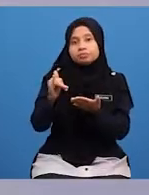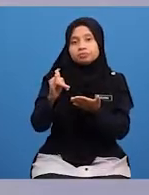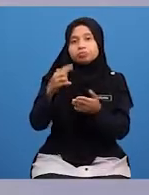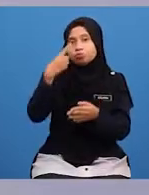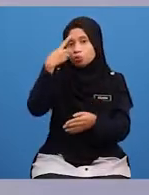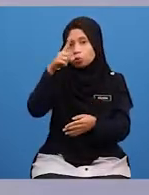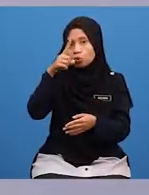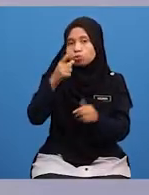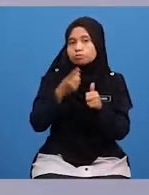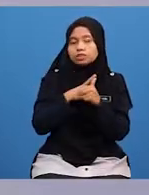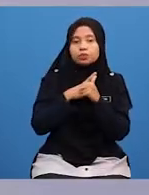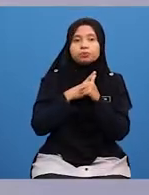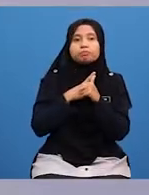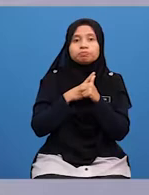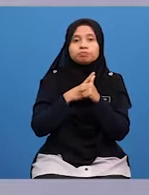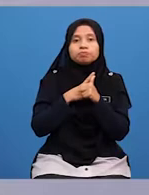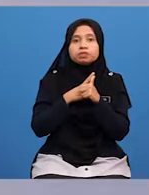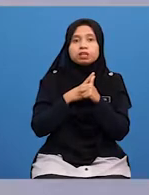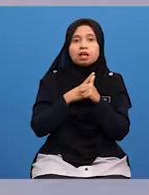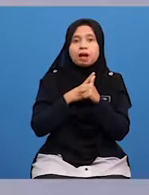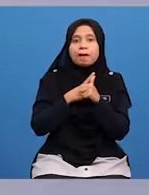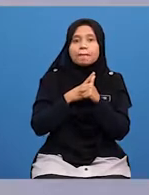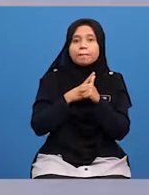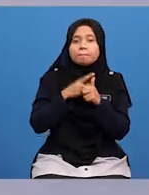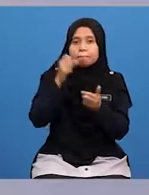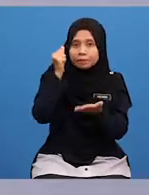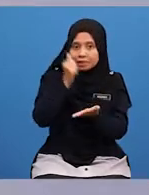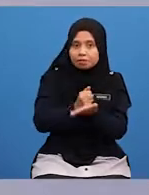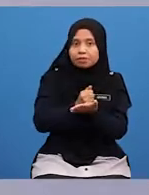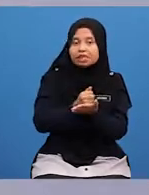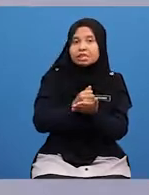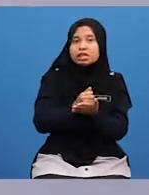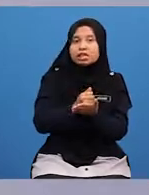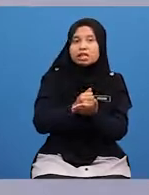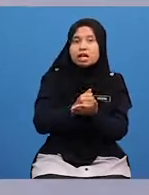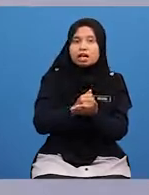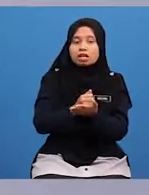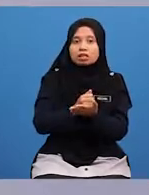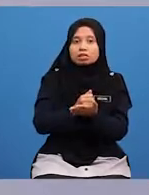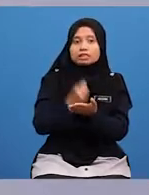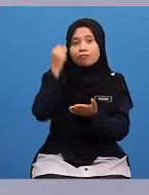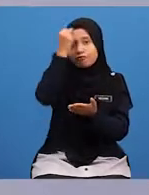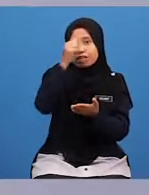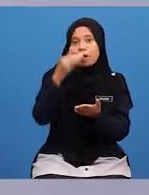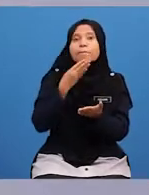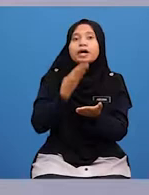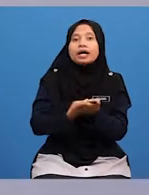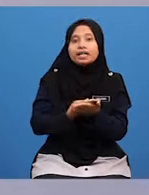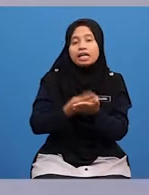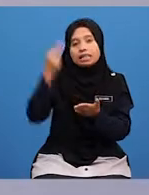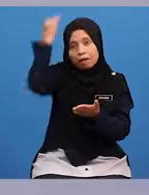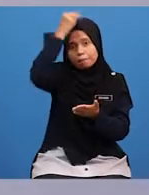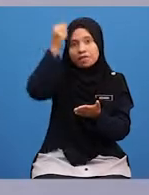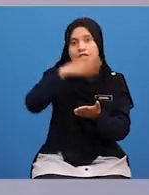untuk pertama, menjamin kewibawaan para Nabi dan Rasul. Kedua,